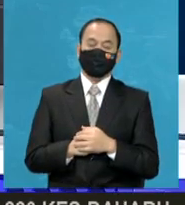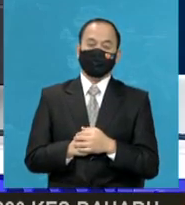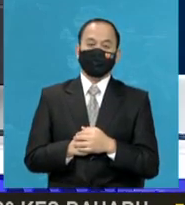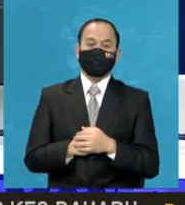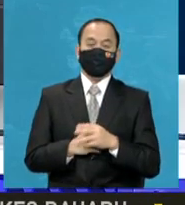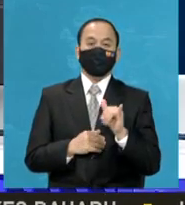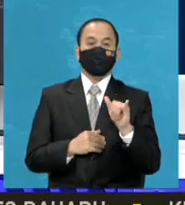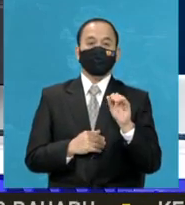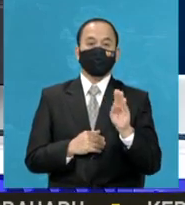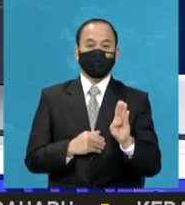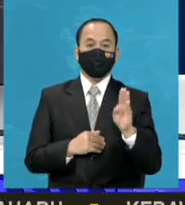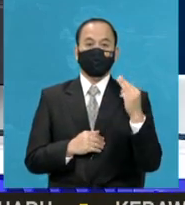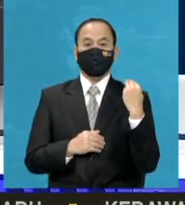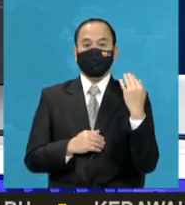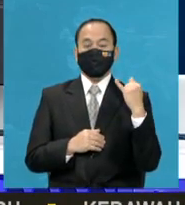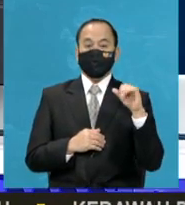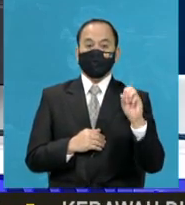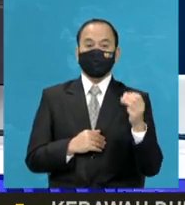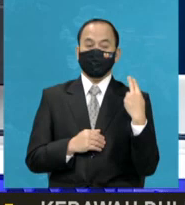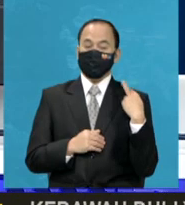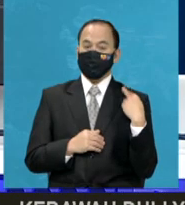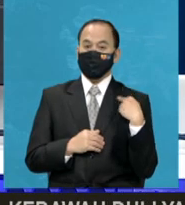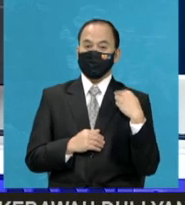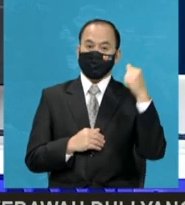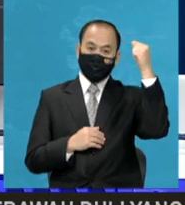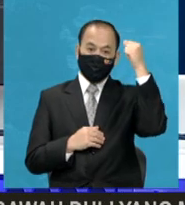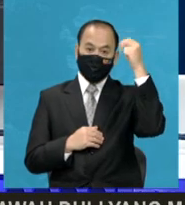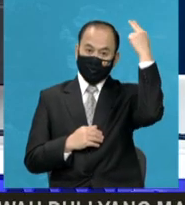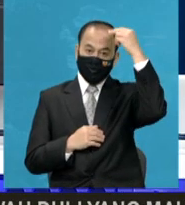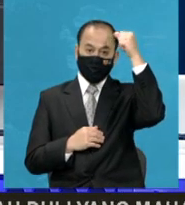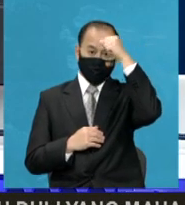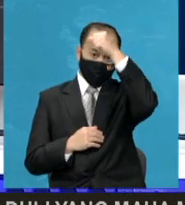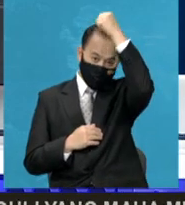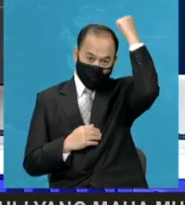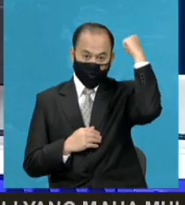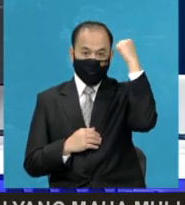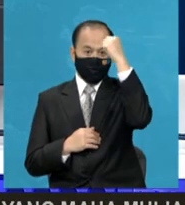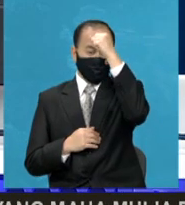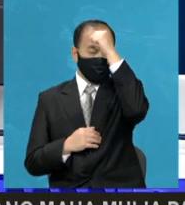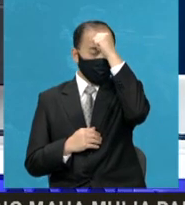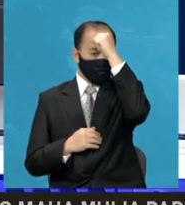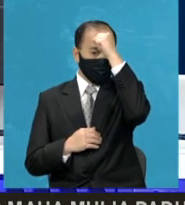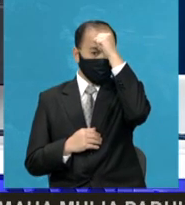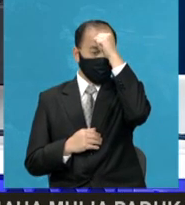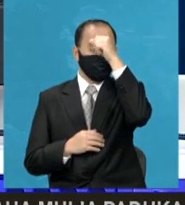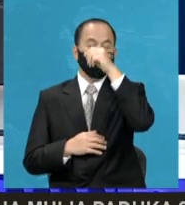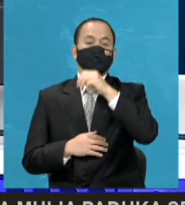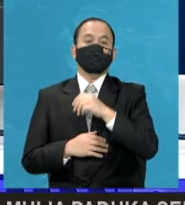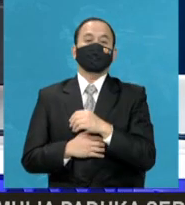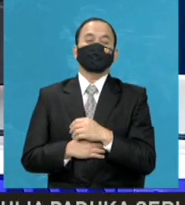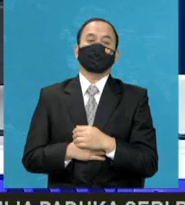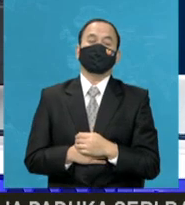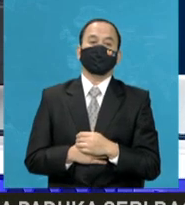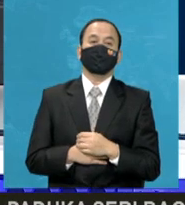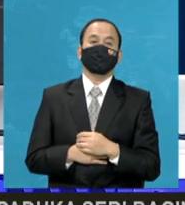berformat meja Jenderal besar ah jatuh PKS Riau hajing Aminuddin essence bnpn orang keysheva malam Dato Sri Paduka